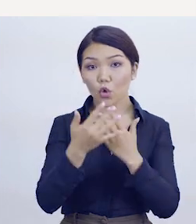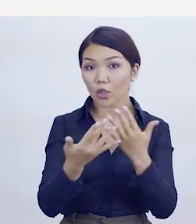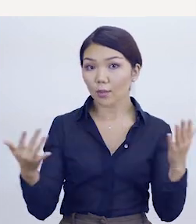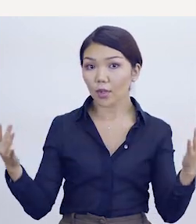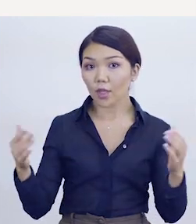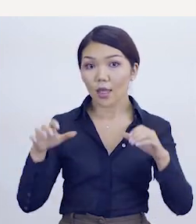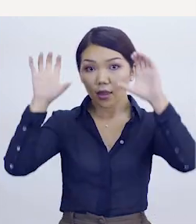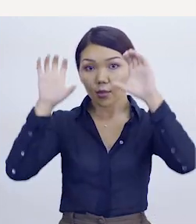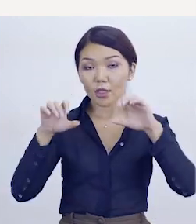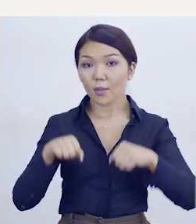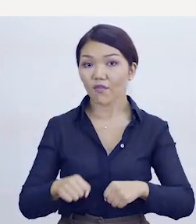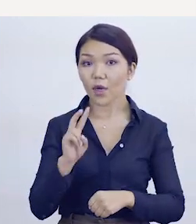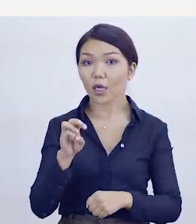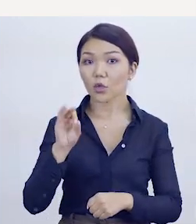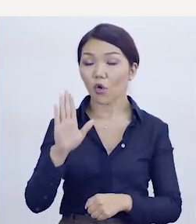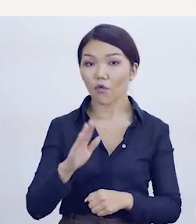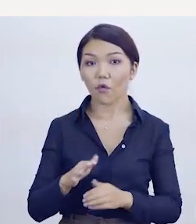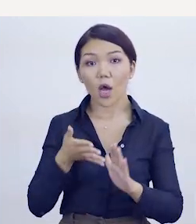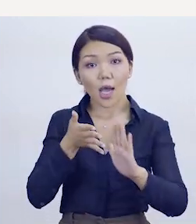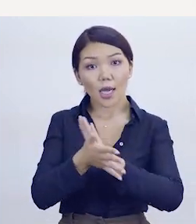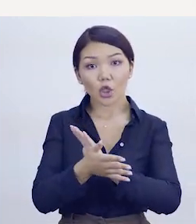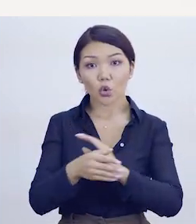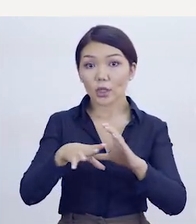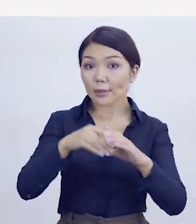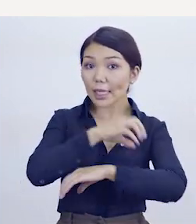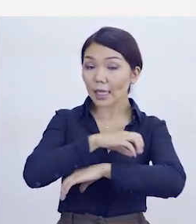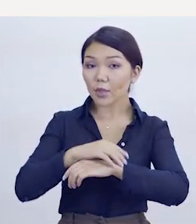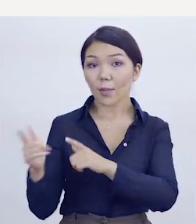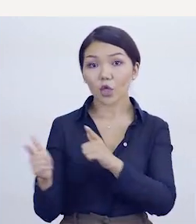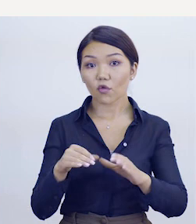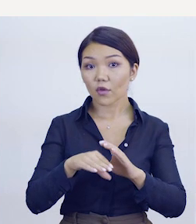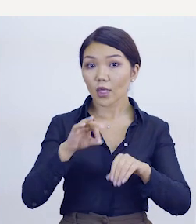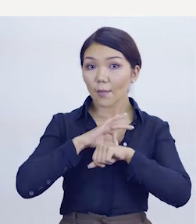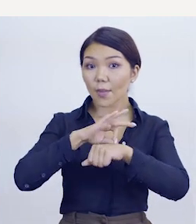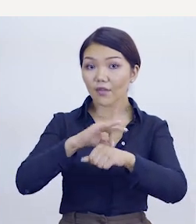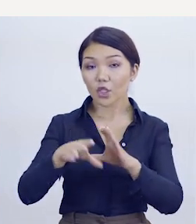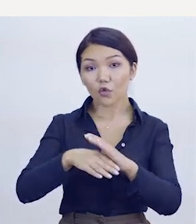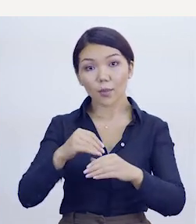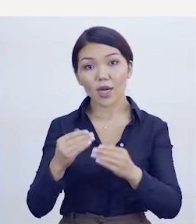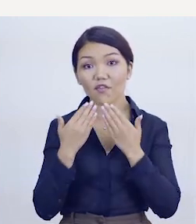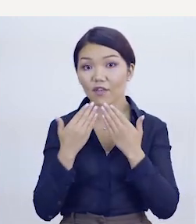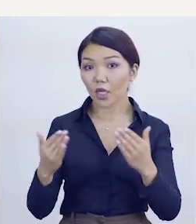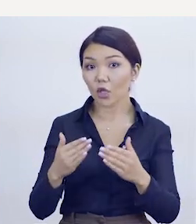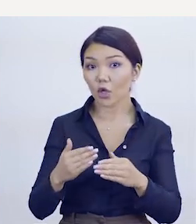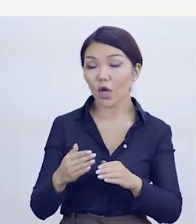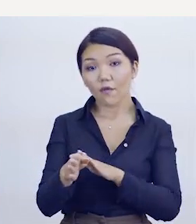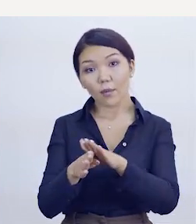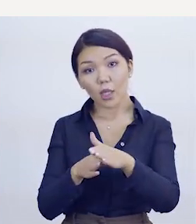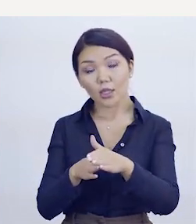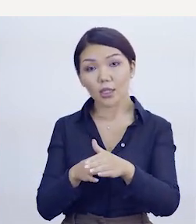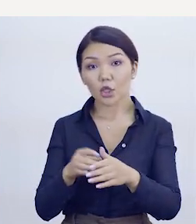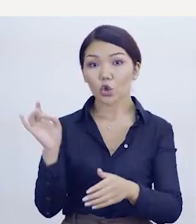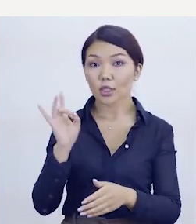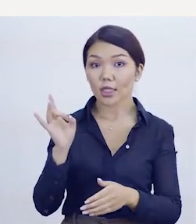Проведение онлайн-обучения согласно графика. Расходы избирательных комиссий по подготовке и проведению выборов, референдумов